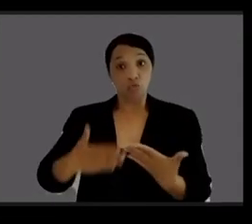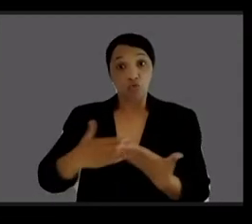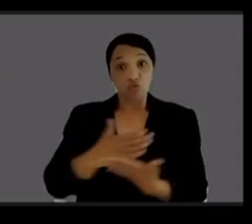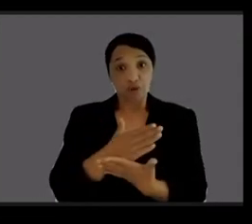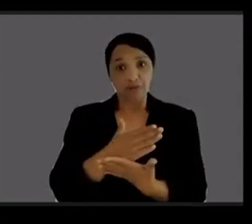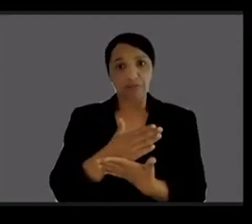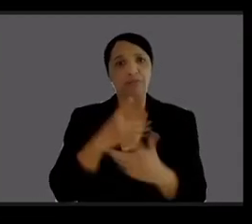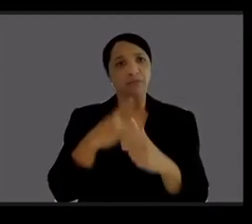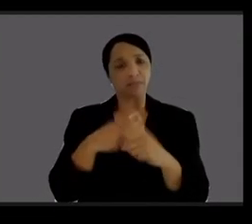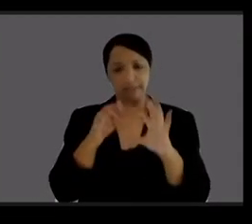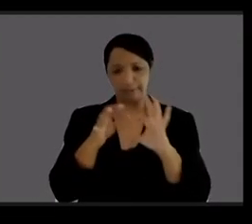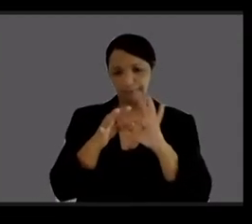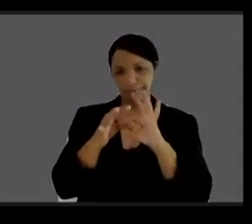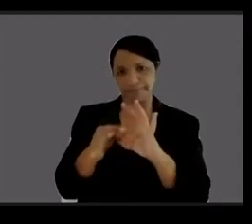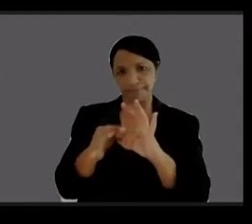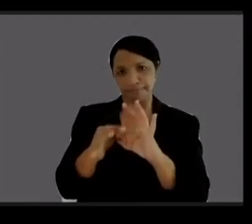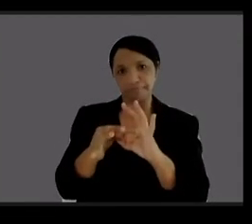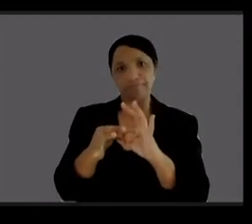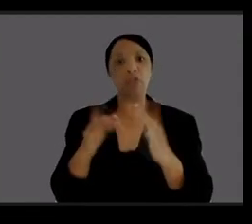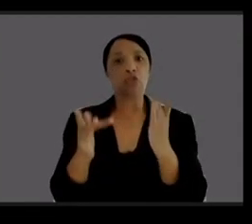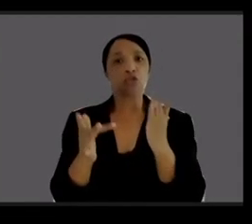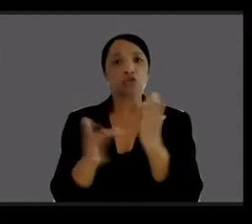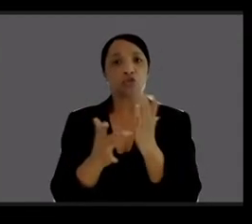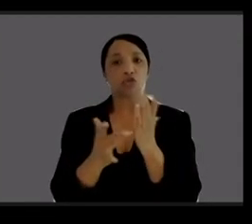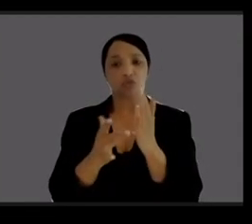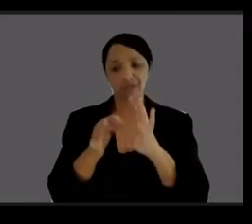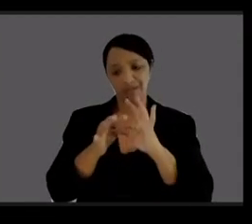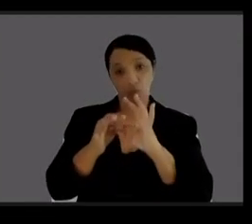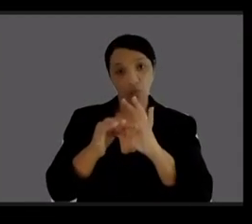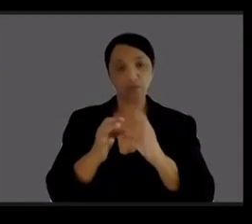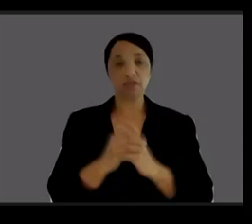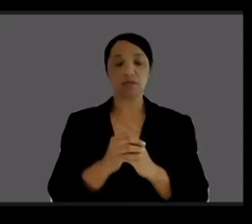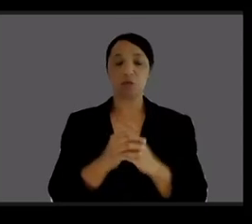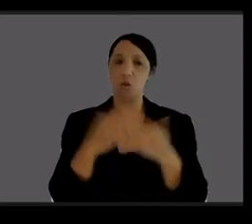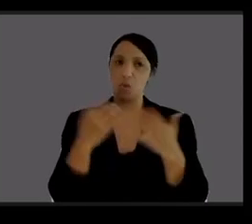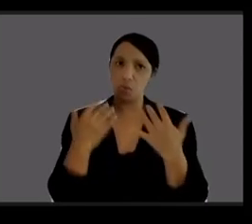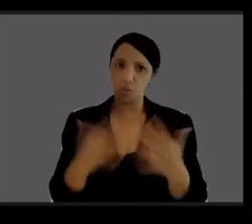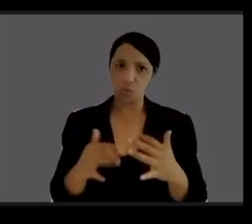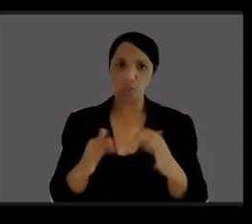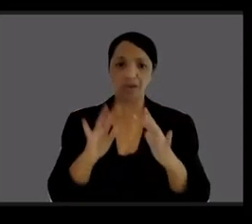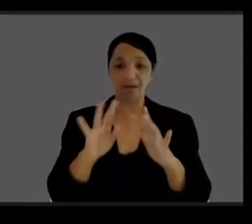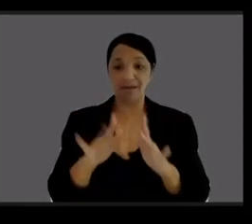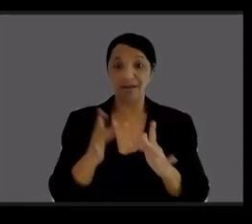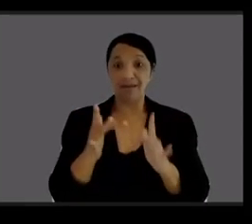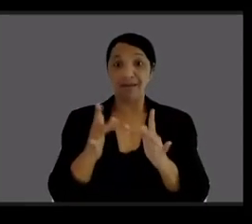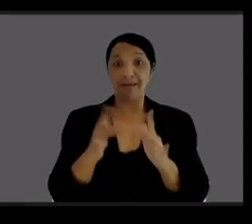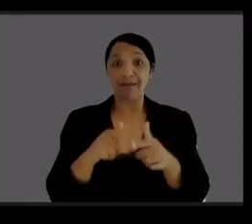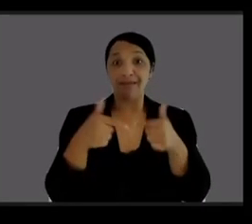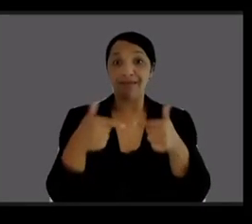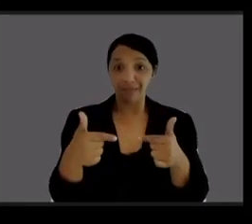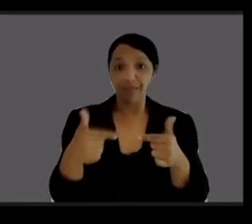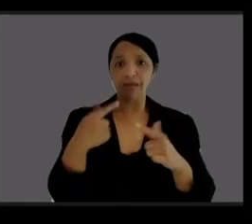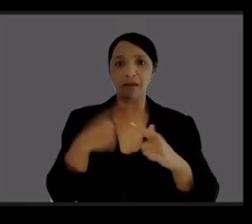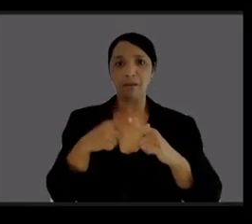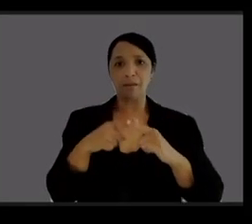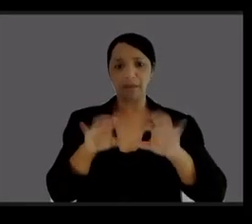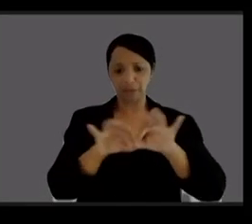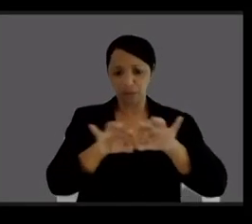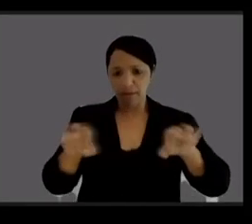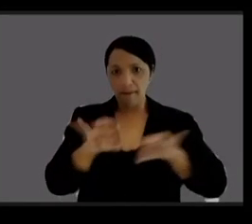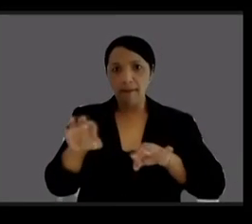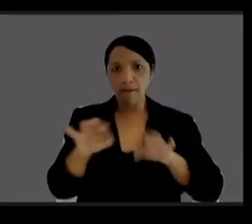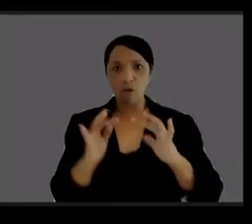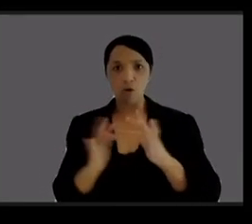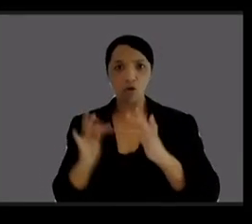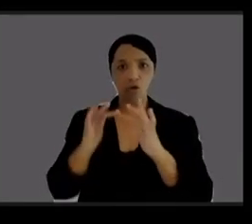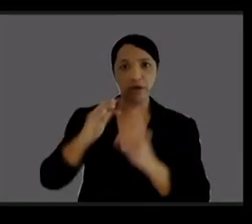的人权和以人为本的方针。互联网包括支撑其的物理基础设施必须